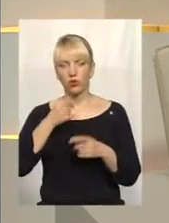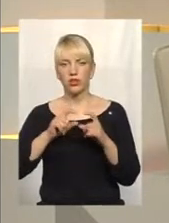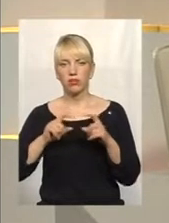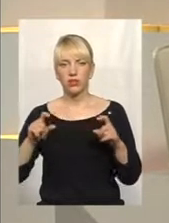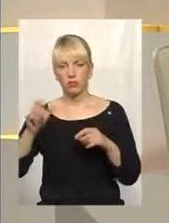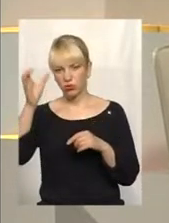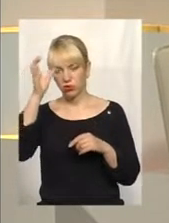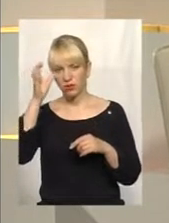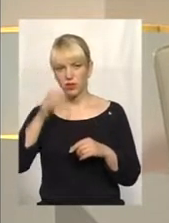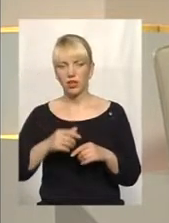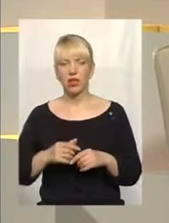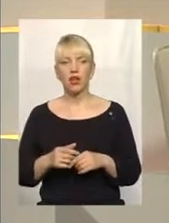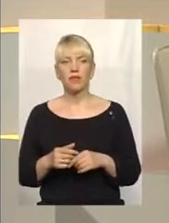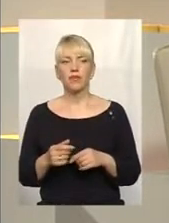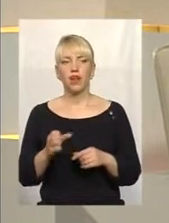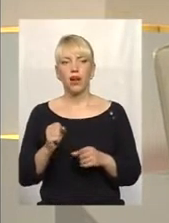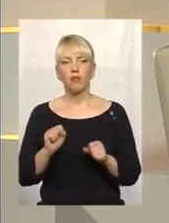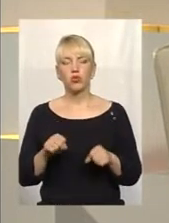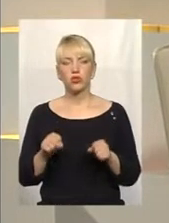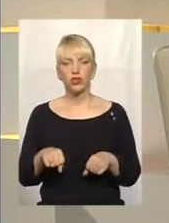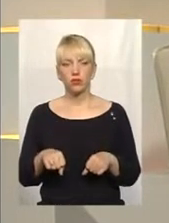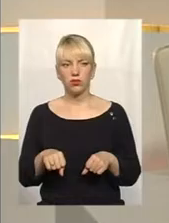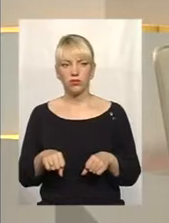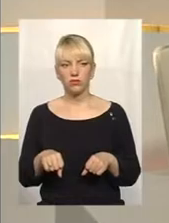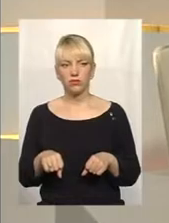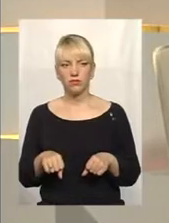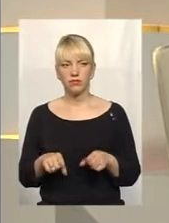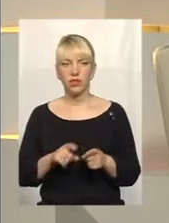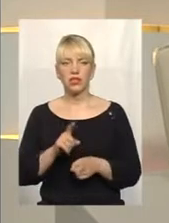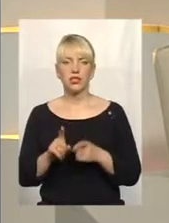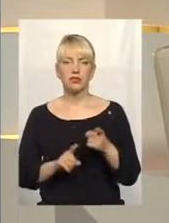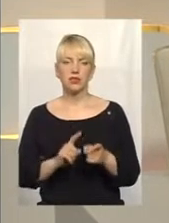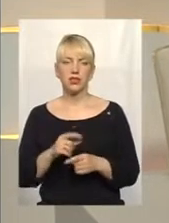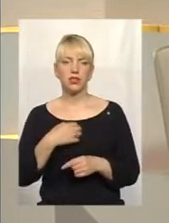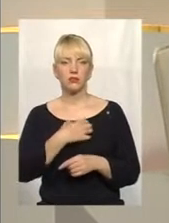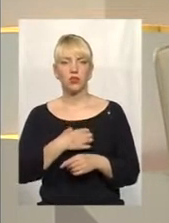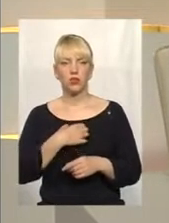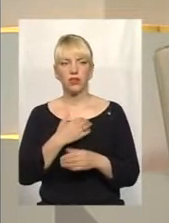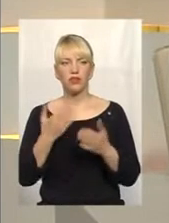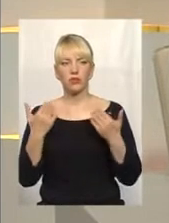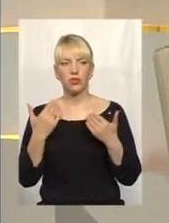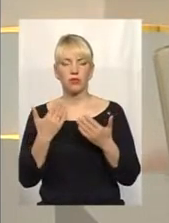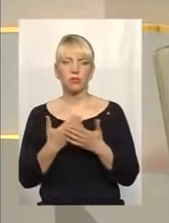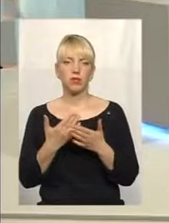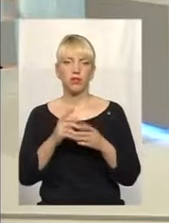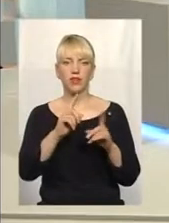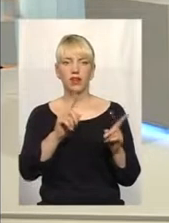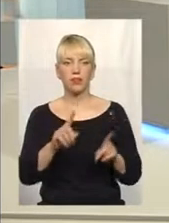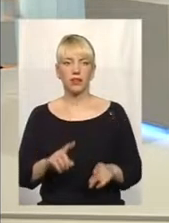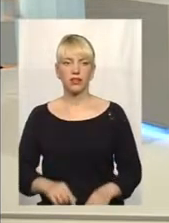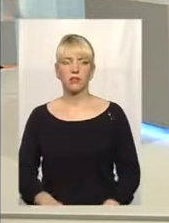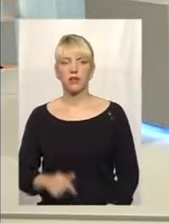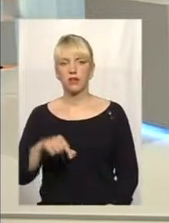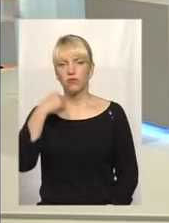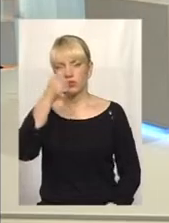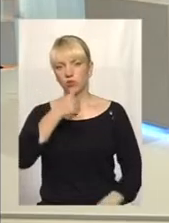Департаментом освіти і науки, а можливо змінилися пріоритети, відпочиваємо в Карпатах? В цьому